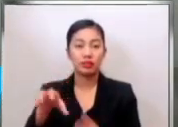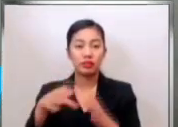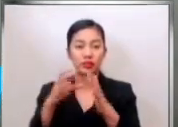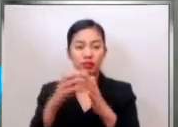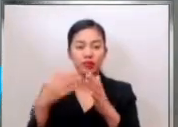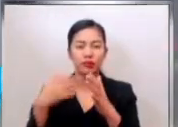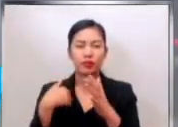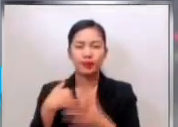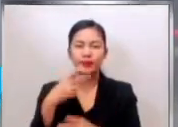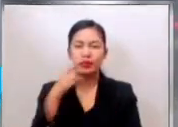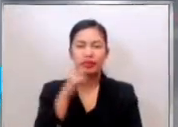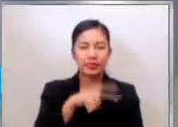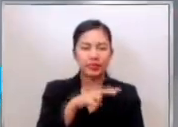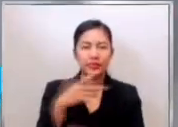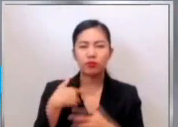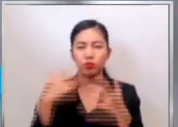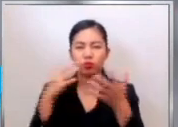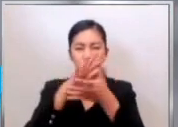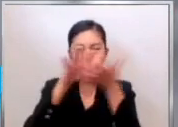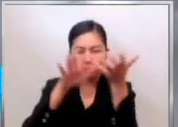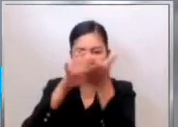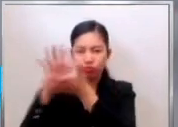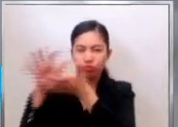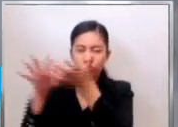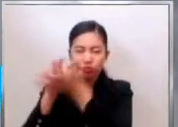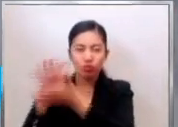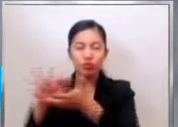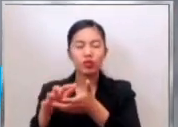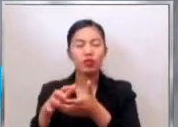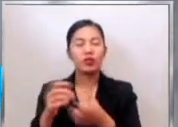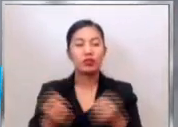mga kalsada, kaya ang mga motorista, todo ingat